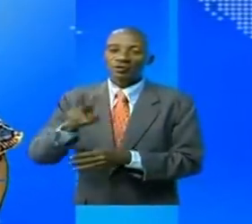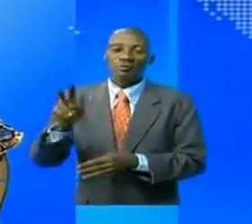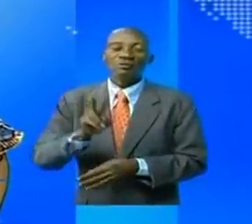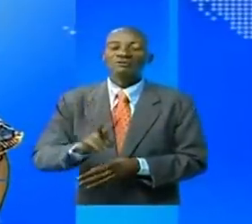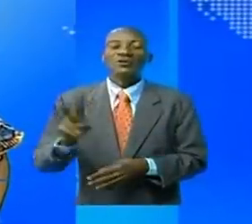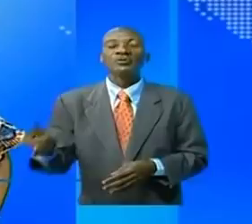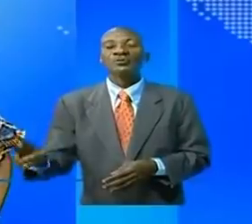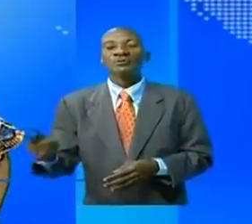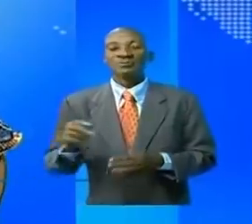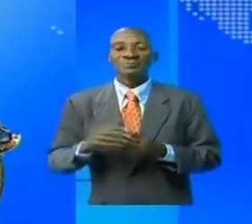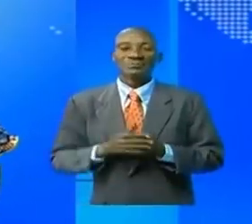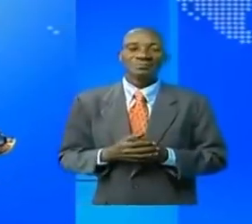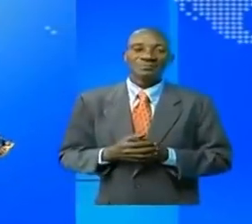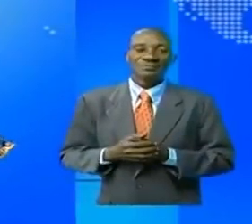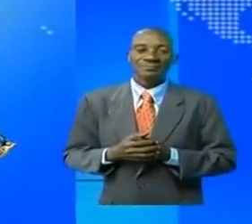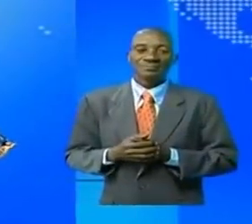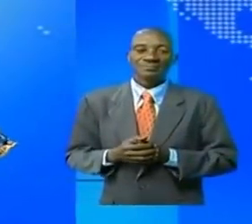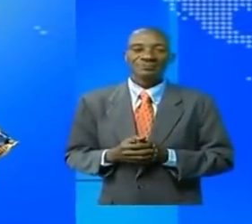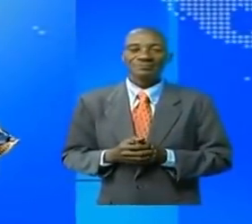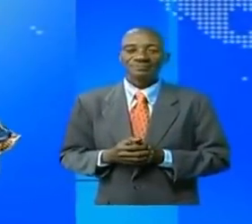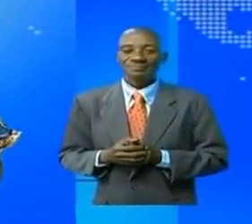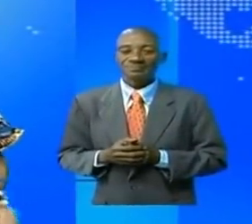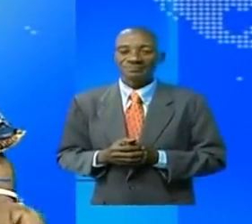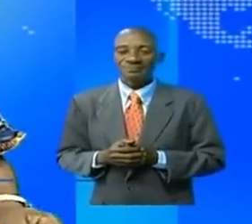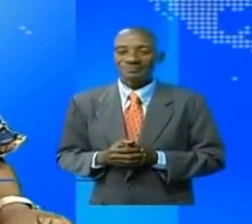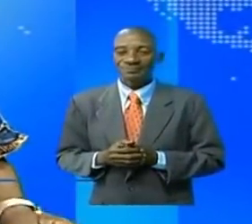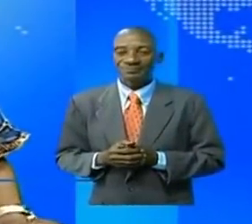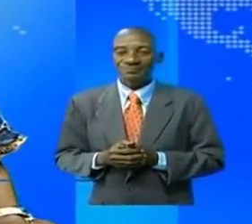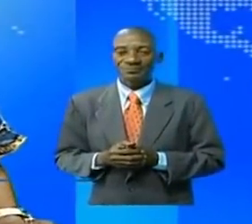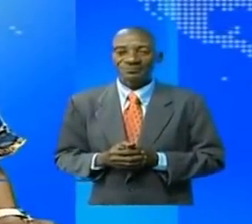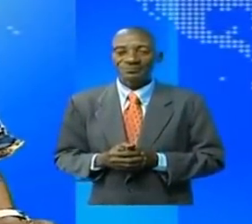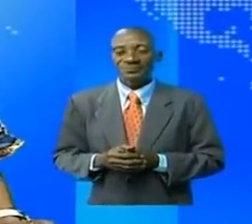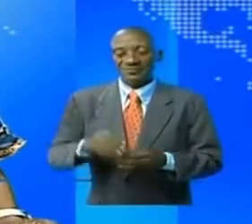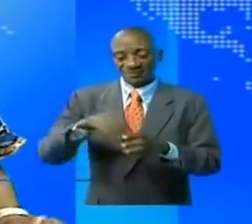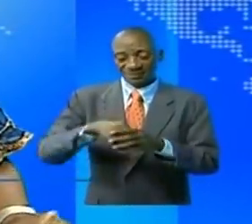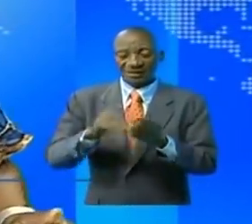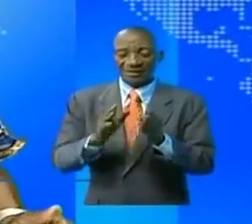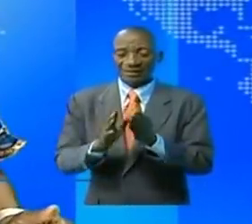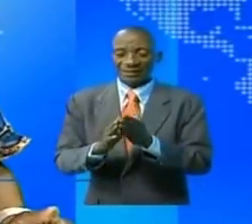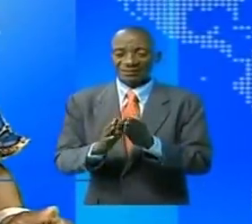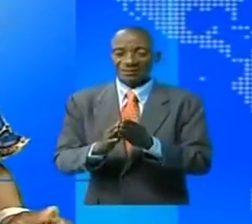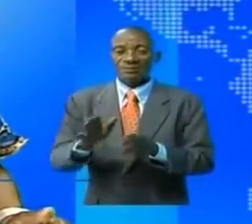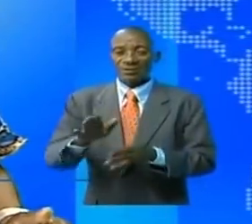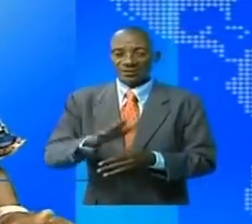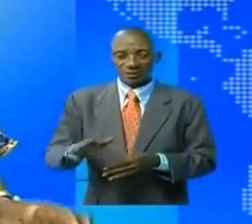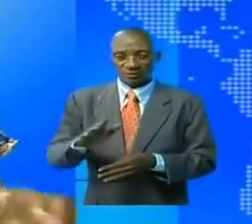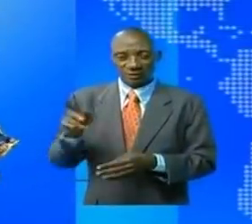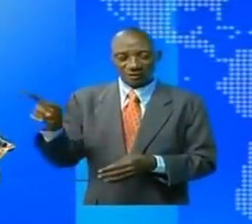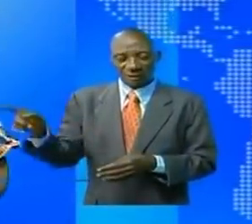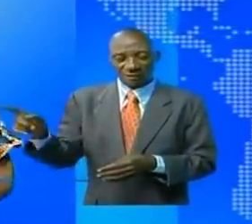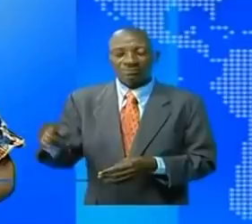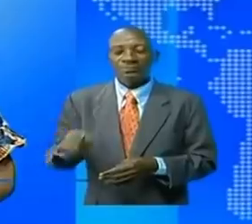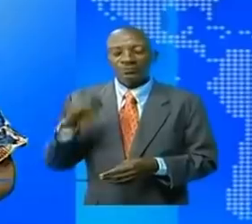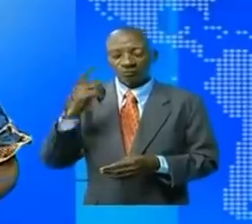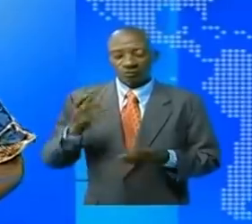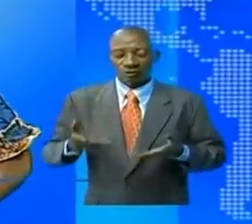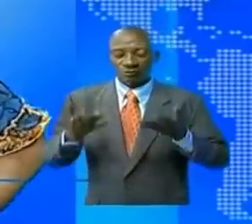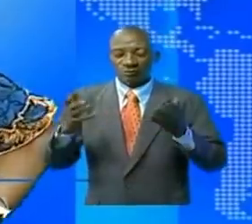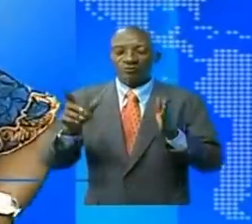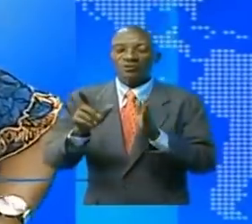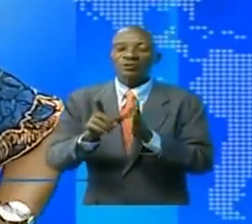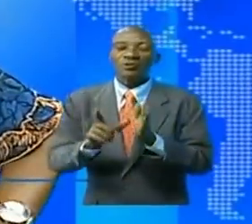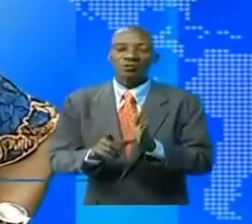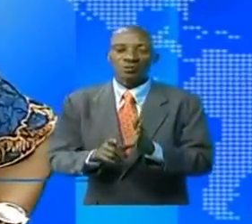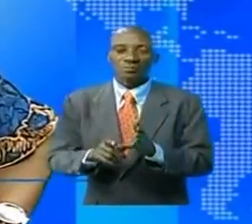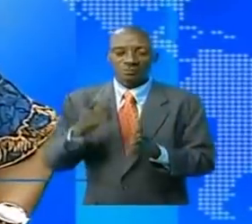Nyembo, directeur de cabinet. À l'Assemblée nationale, pas d'issue pour la proposition de loi de l'aménagement